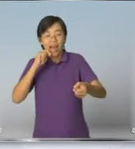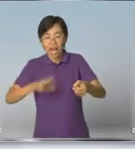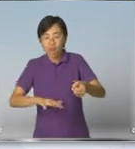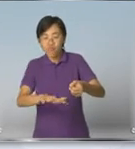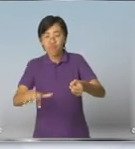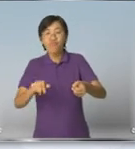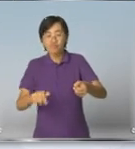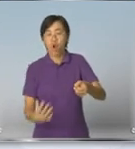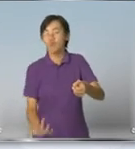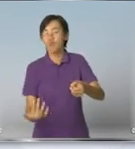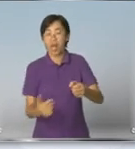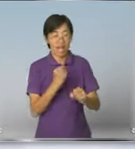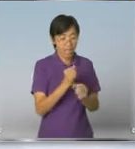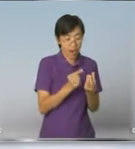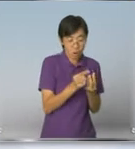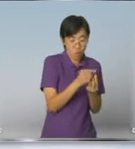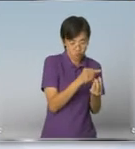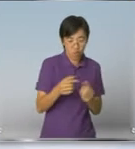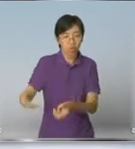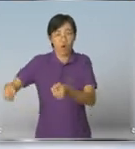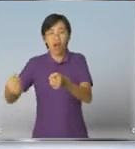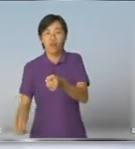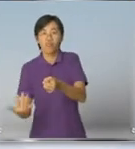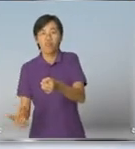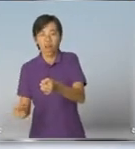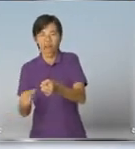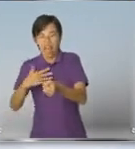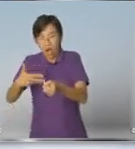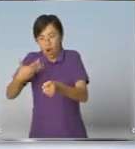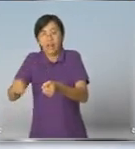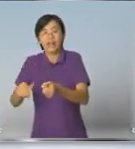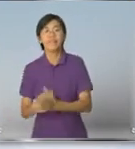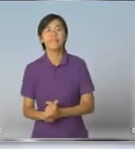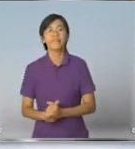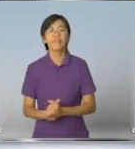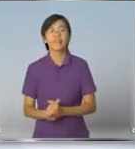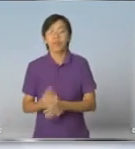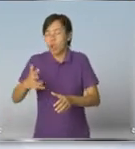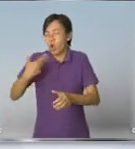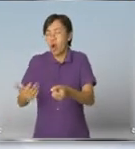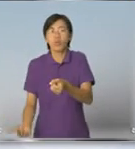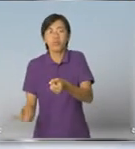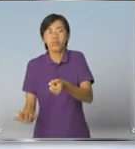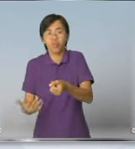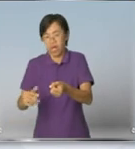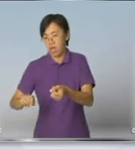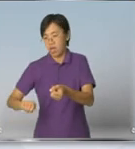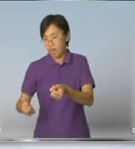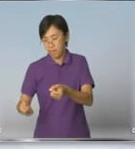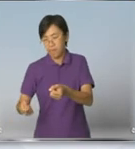นี่ยแล้วก็ตั้งเอาไว้เลยระหว่างที่เราทำ ร ูปร่างน้ำต้องเดือดจัด อันนี้ใช้ไฟประมาณ ใช้ไฟแรงเลยค่ะไฟแรง